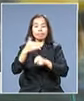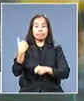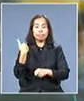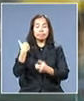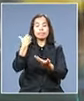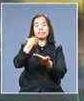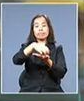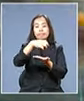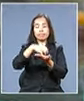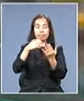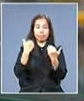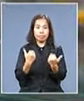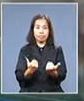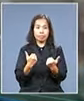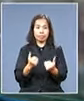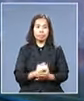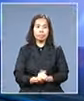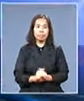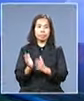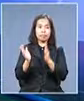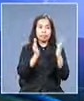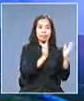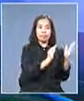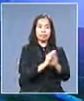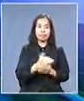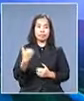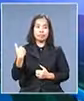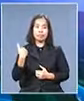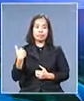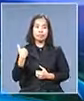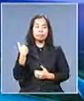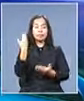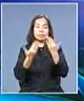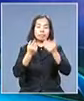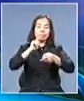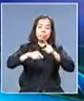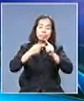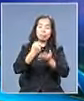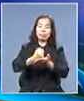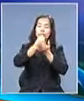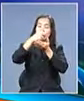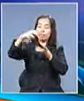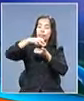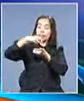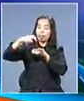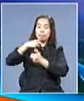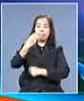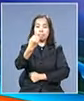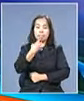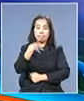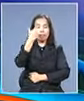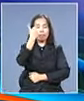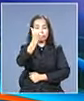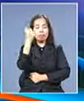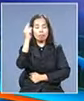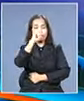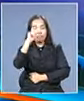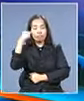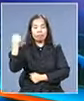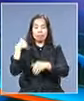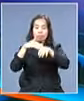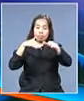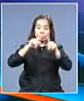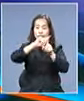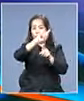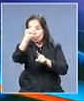สุดณขณะนี้นะครับอย่าลืมนะครับแฟนเพจของเรานะครับจอจราจรครับทั้ง3ทิศทางนี้นะครับท่านผู้ชมสามารถส่งข้อมูลนะครับในแง่ของการจราจ